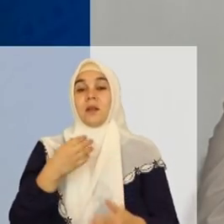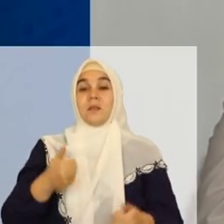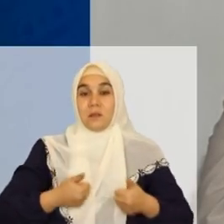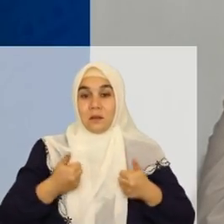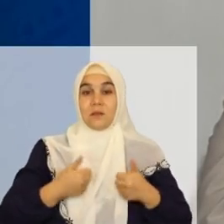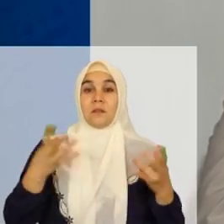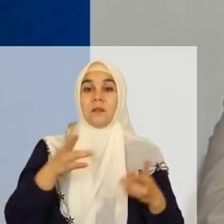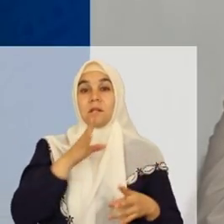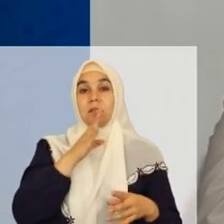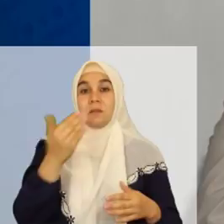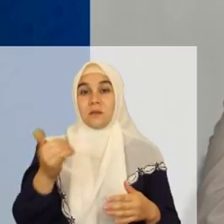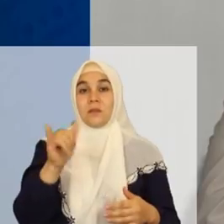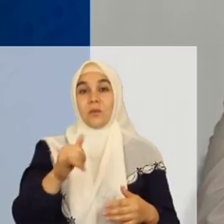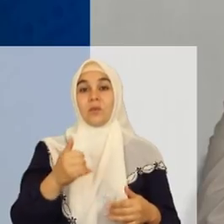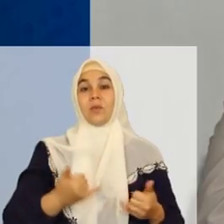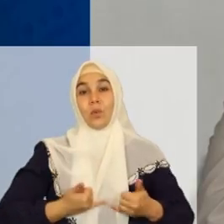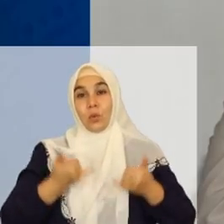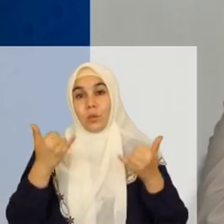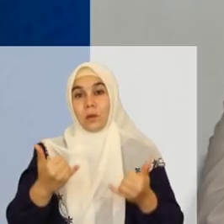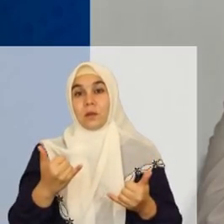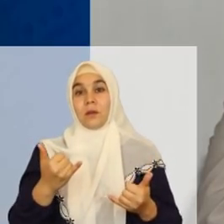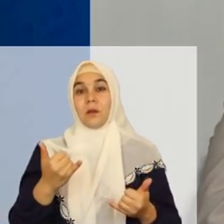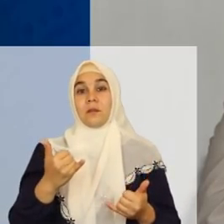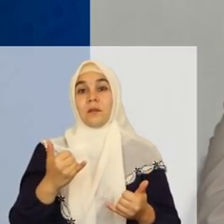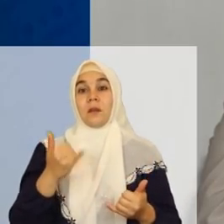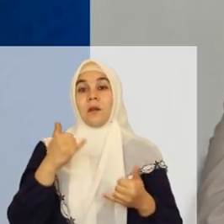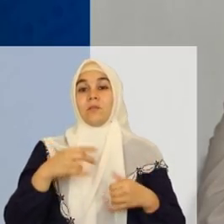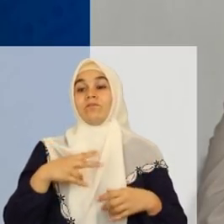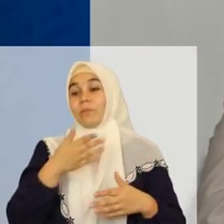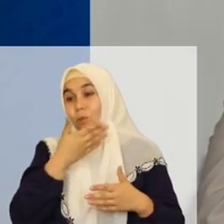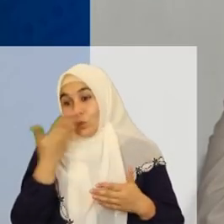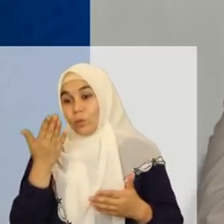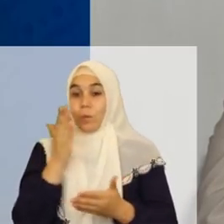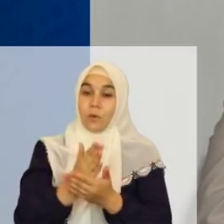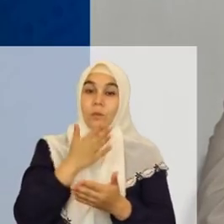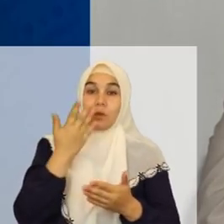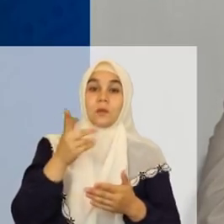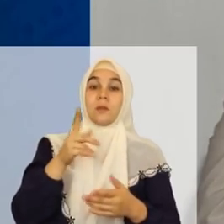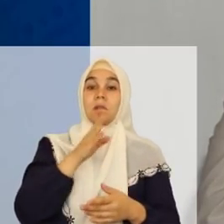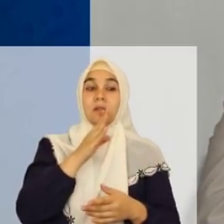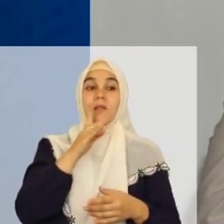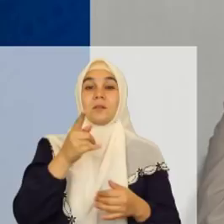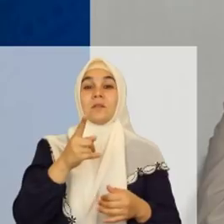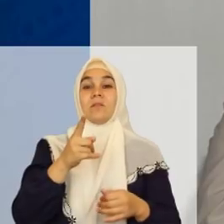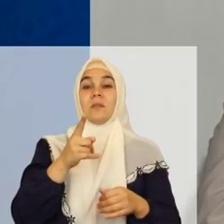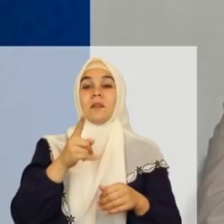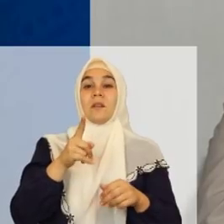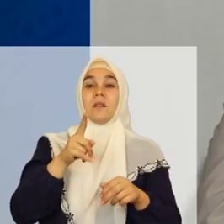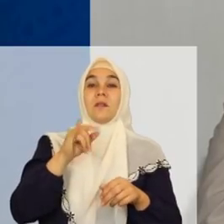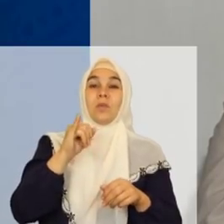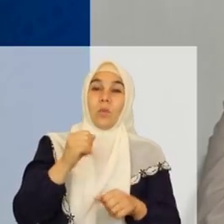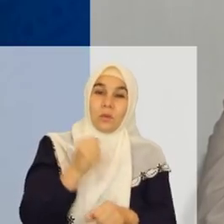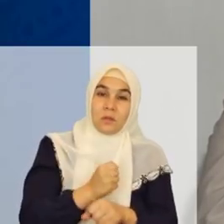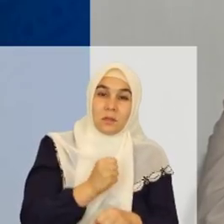esa ayollarni hurmati behurmat qilinadigan, ularni ayollik latofatiga to'g'ri